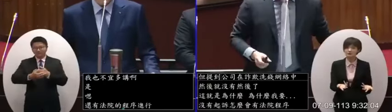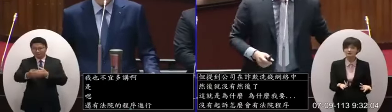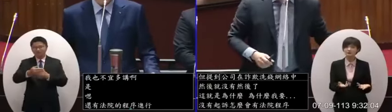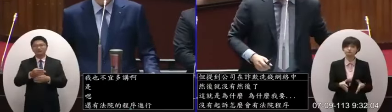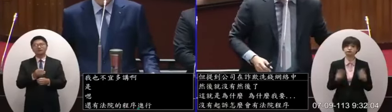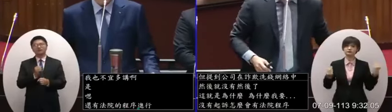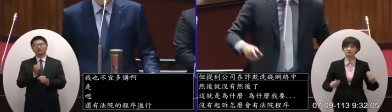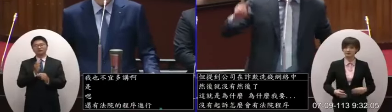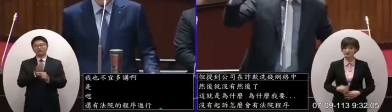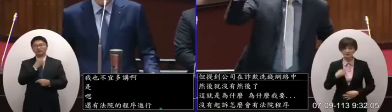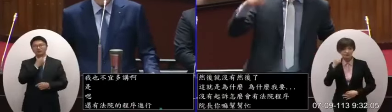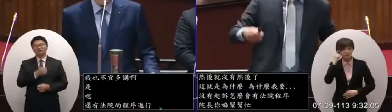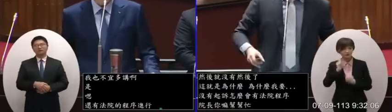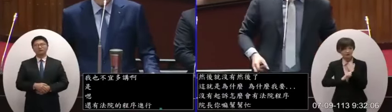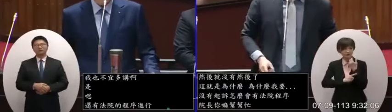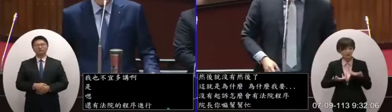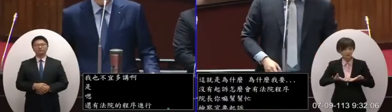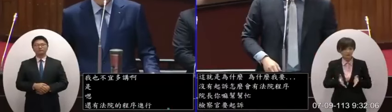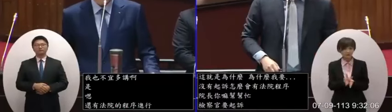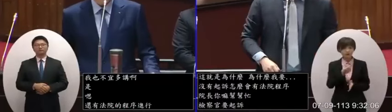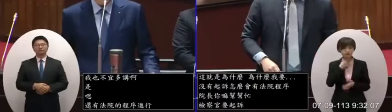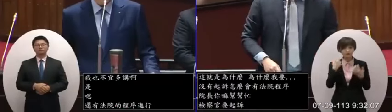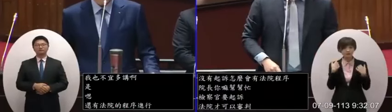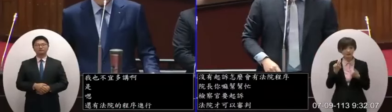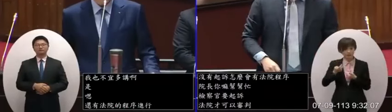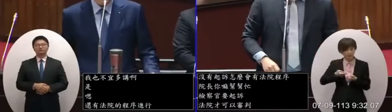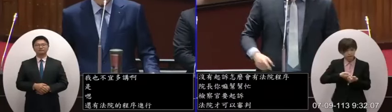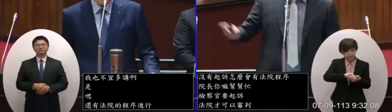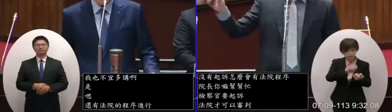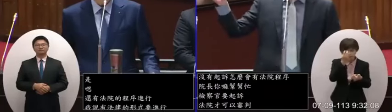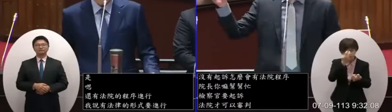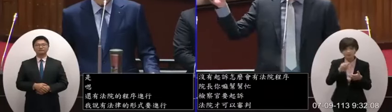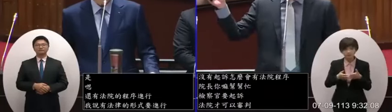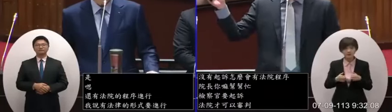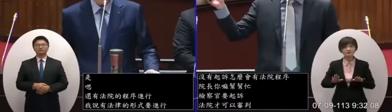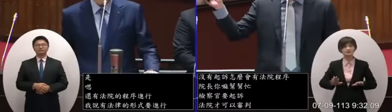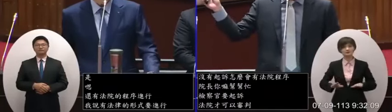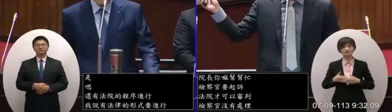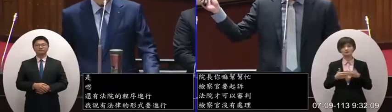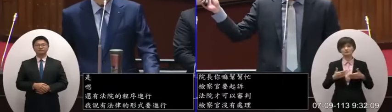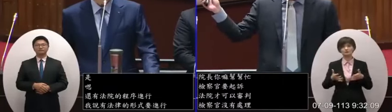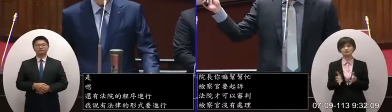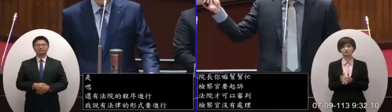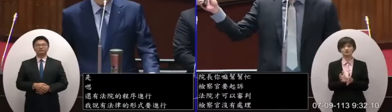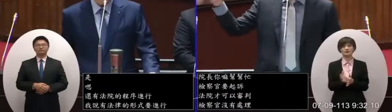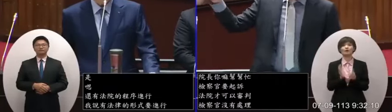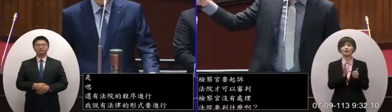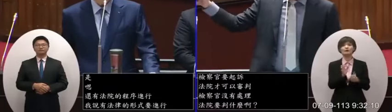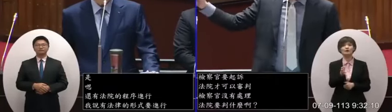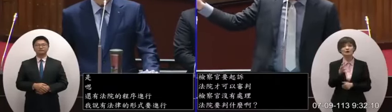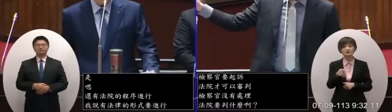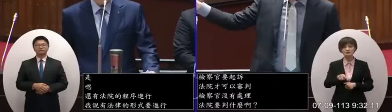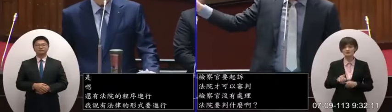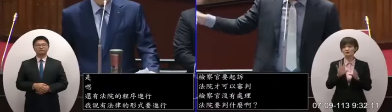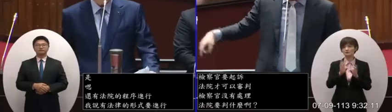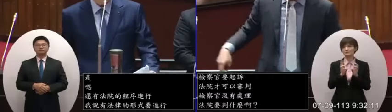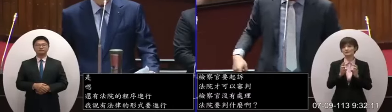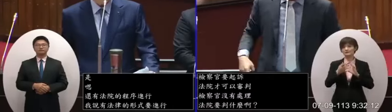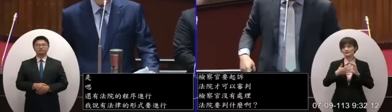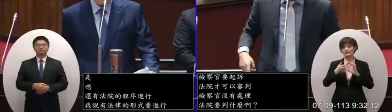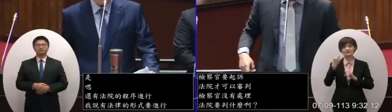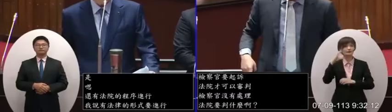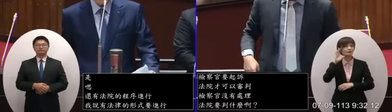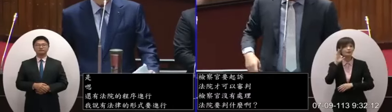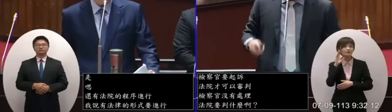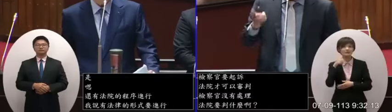法务部这要追查下去。但我为什么在交通组处理这件事情？这个是有线电视新闻台，这个是拿到国家特许